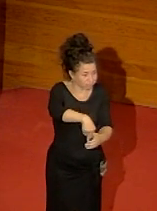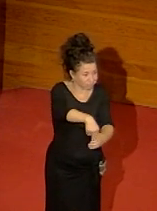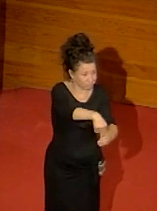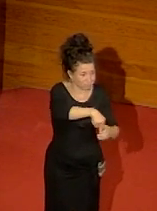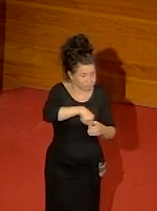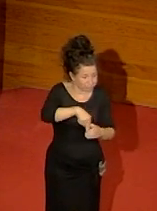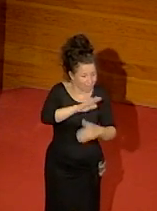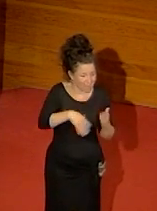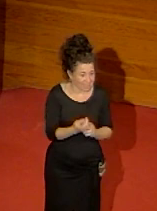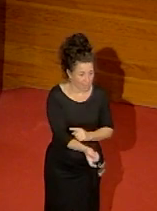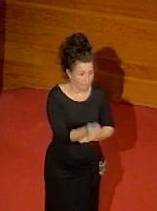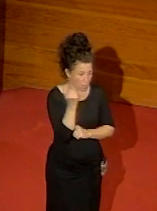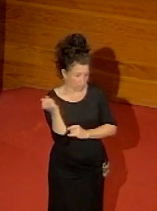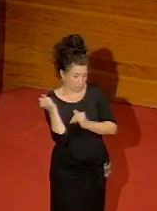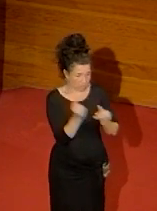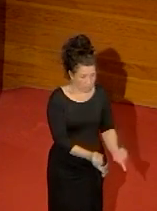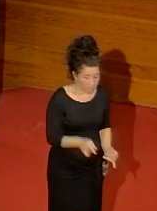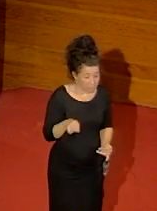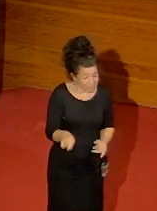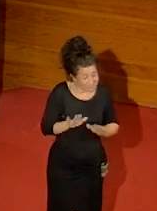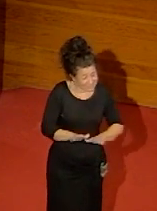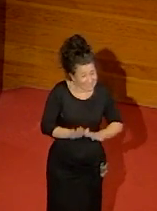zen, kobertura hau egiten.